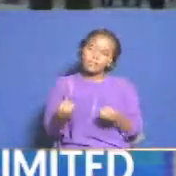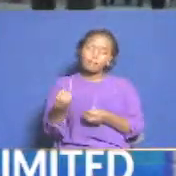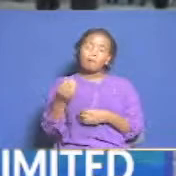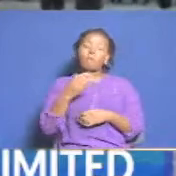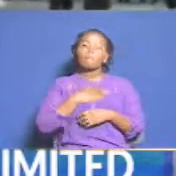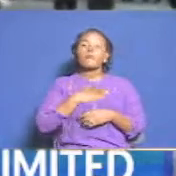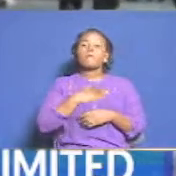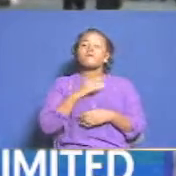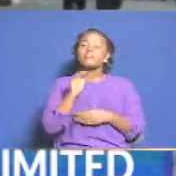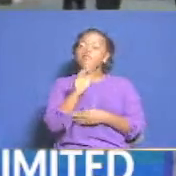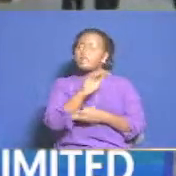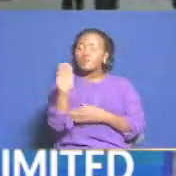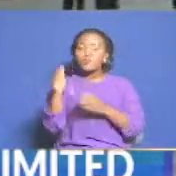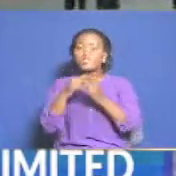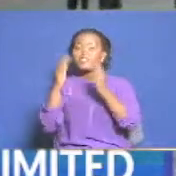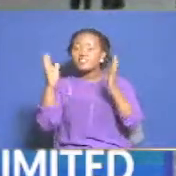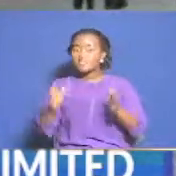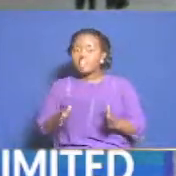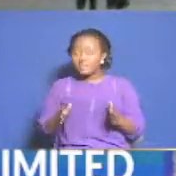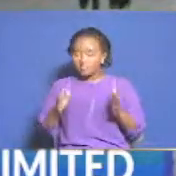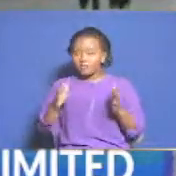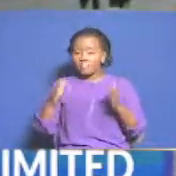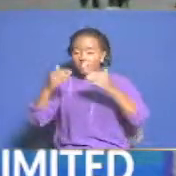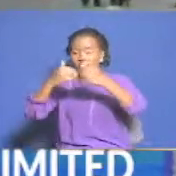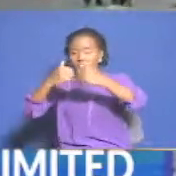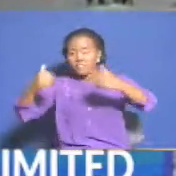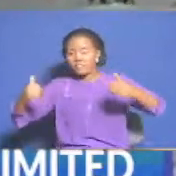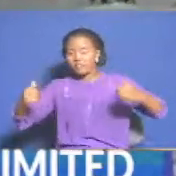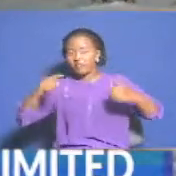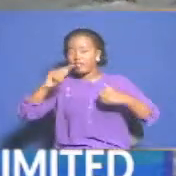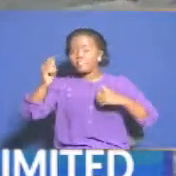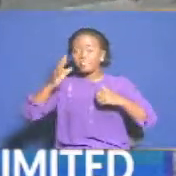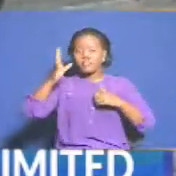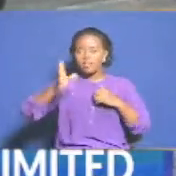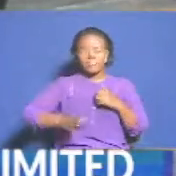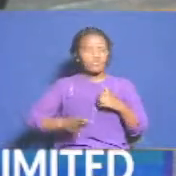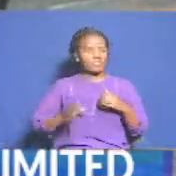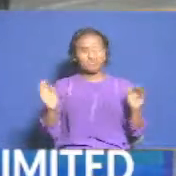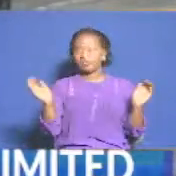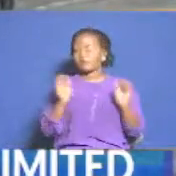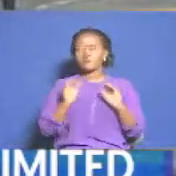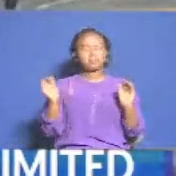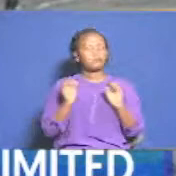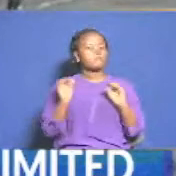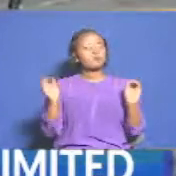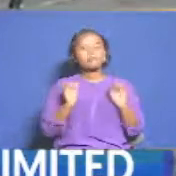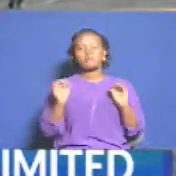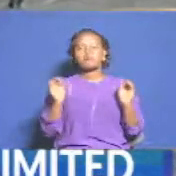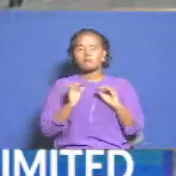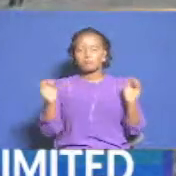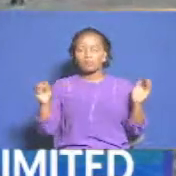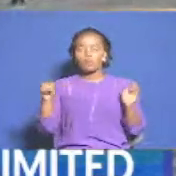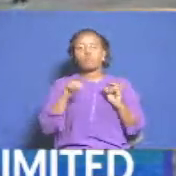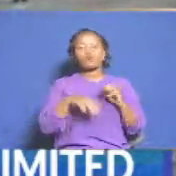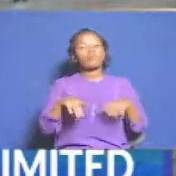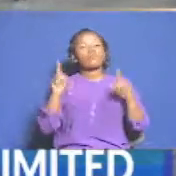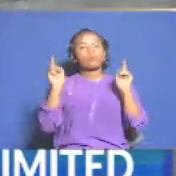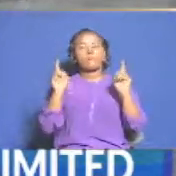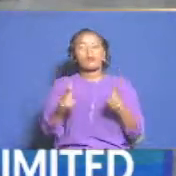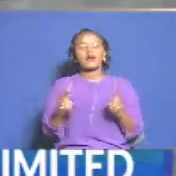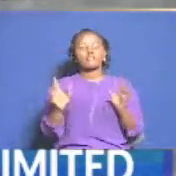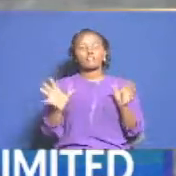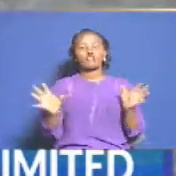viongozi, tusigawanyishe wa Kenya na story ambazo haziwezi saidia. Tuwaunganishe